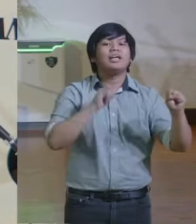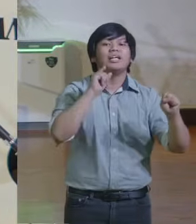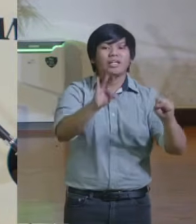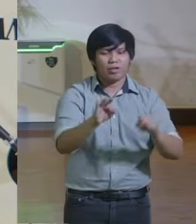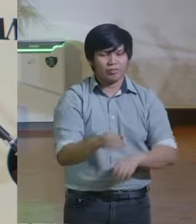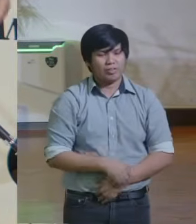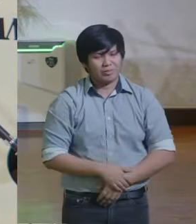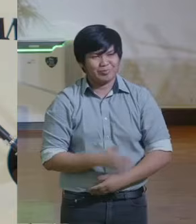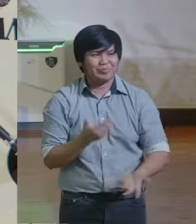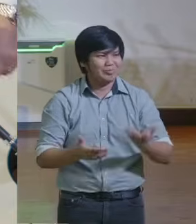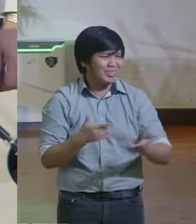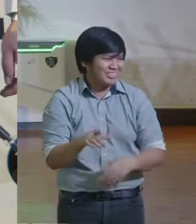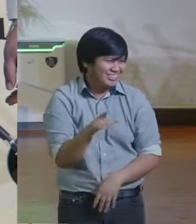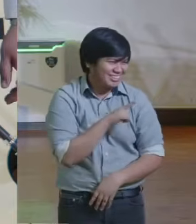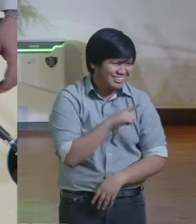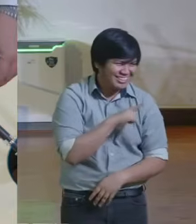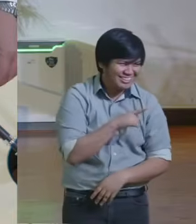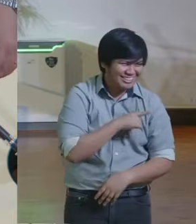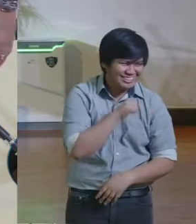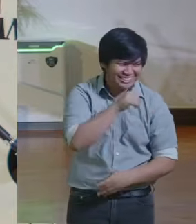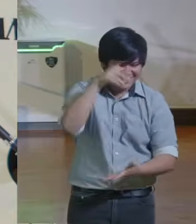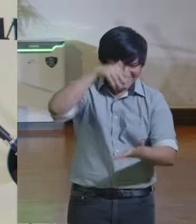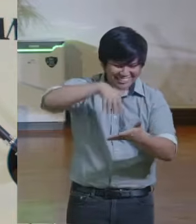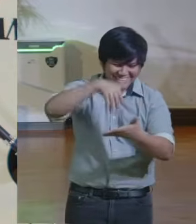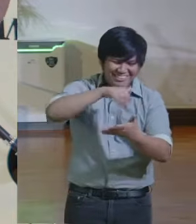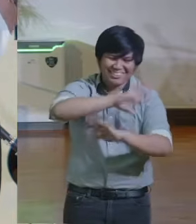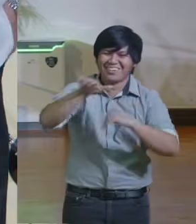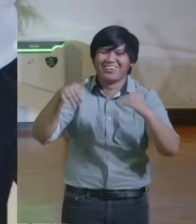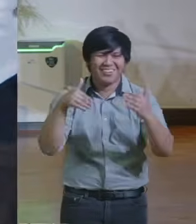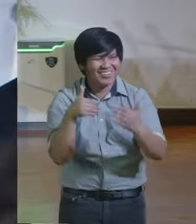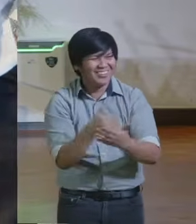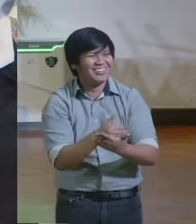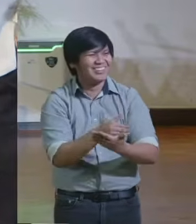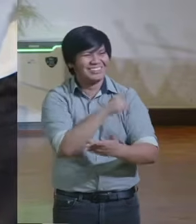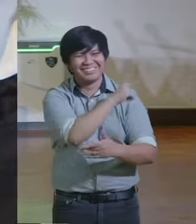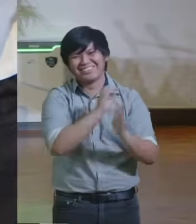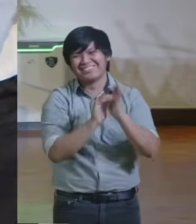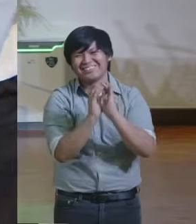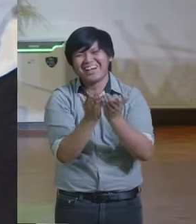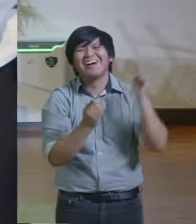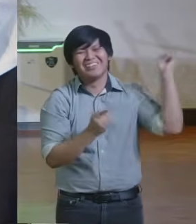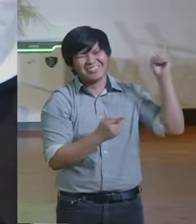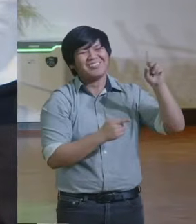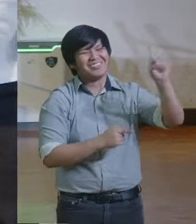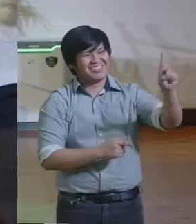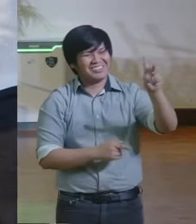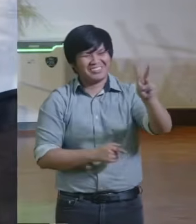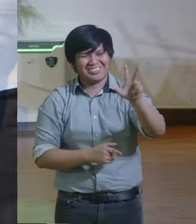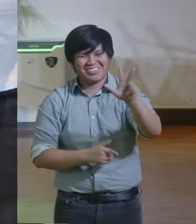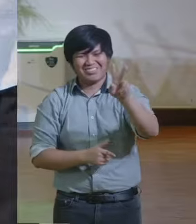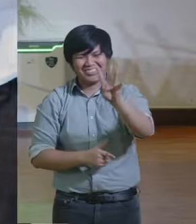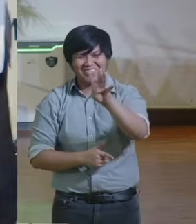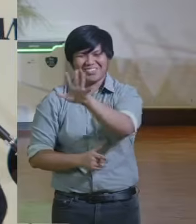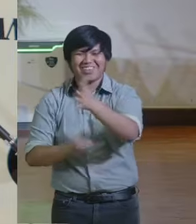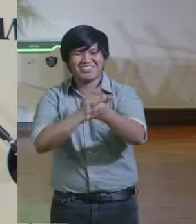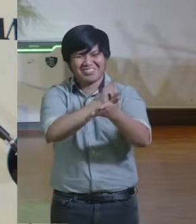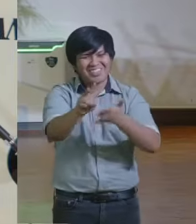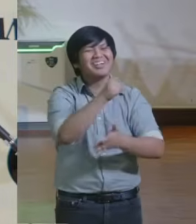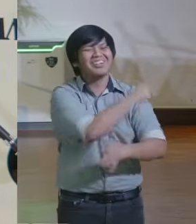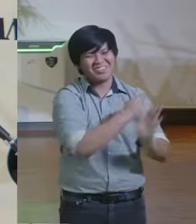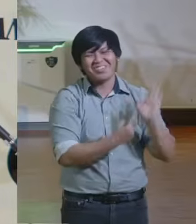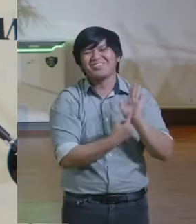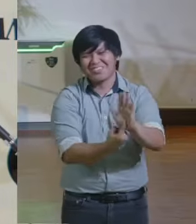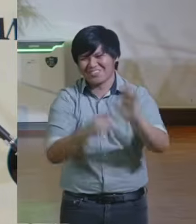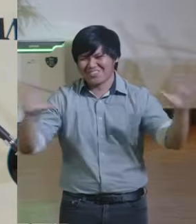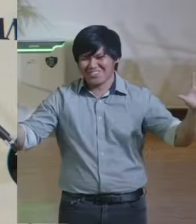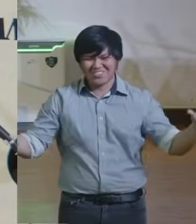para mapag-aralan yung mga susunod na chapter, at least na-pick up nyo na dito sa introduction. No? Ito pong mensahe na ito ay